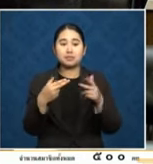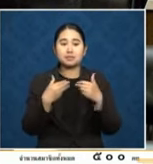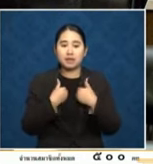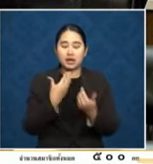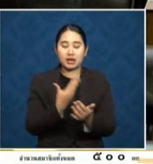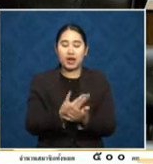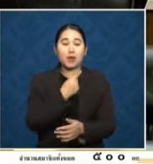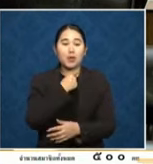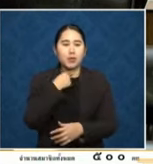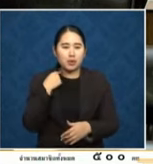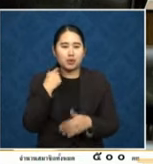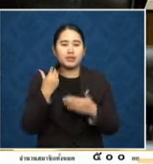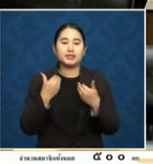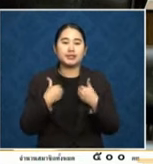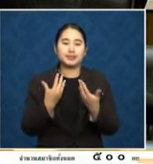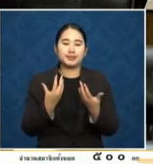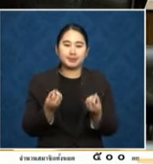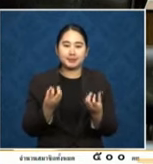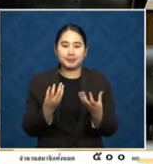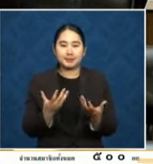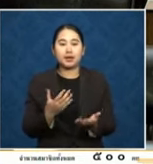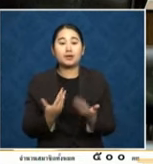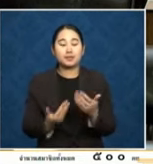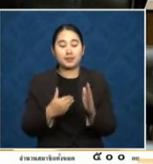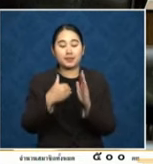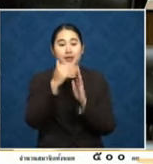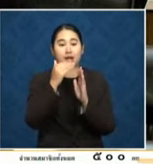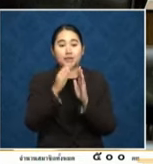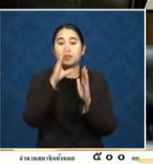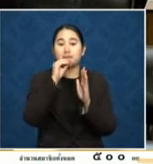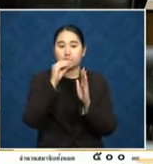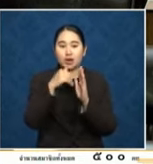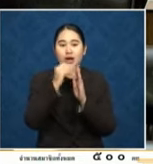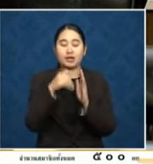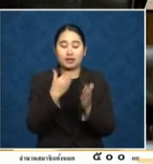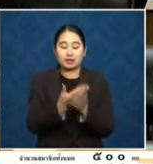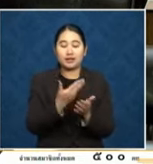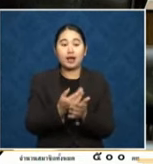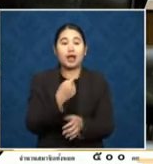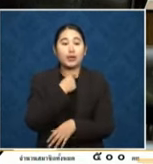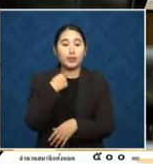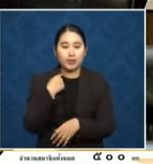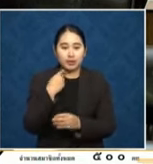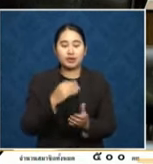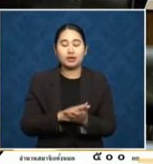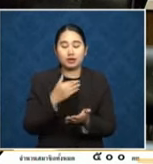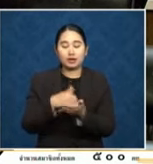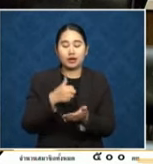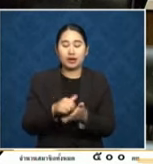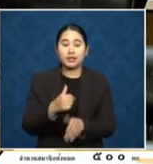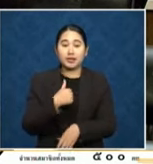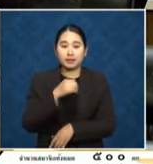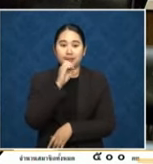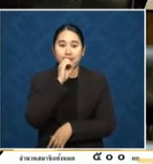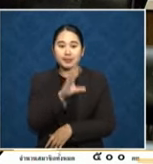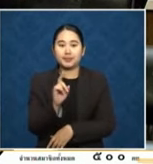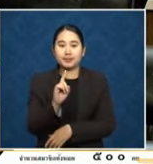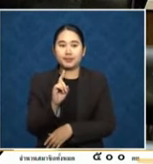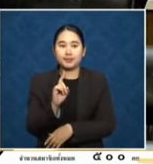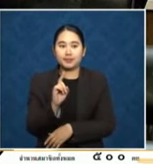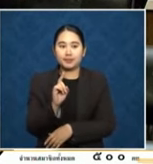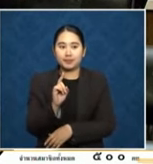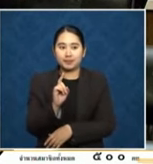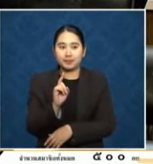นตั้งแต่อยู่ในมุ้งเลยค่ะท่านประธานหรือภาษาเหนือเรียกว่าปูตื่นค่ะท่านประธานคะดิฉันจะขอบอกว่าในฐ